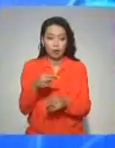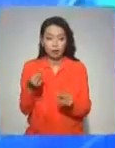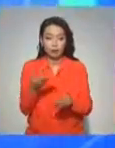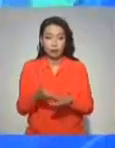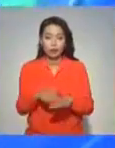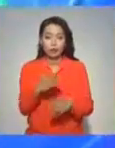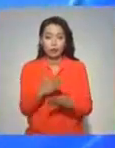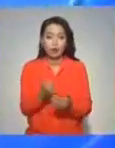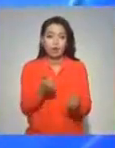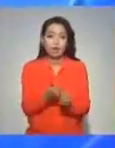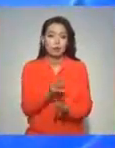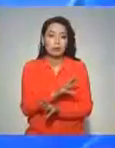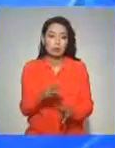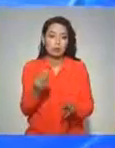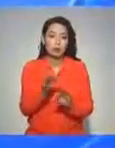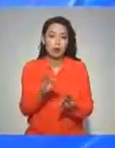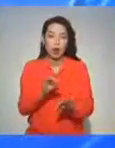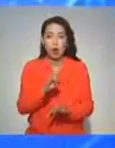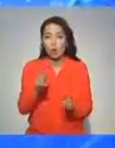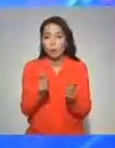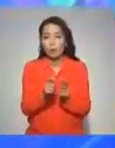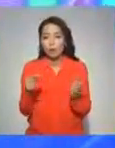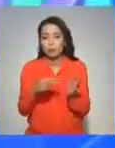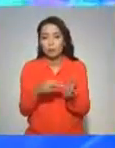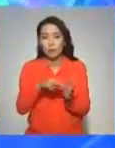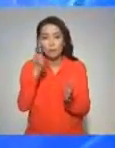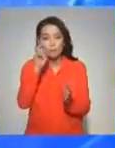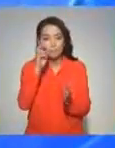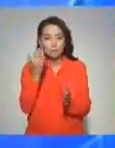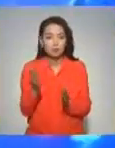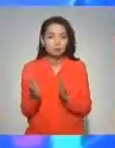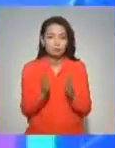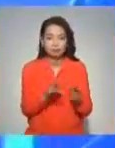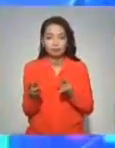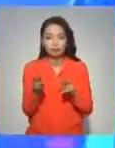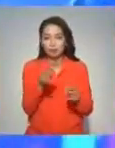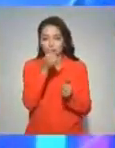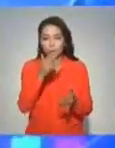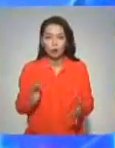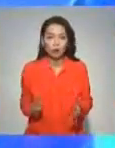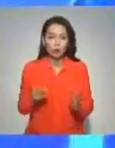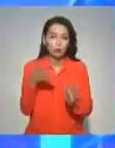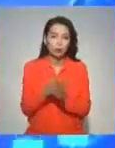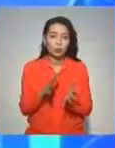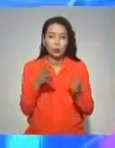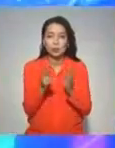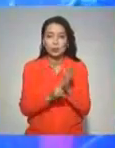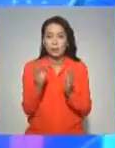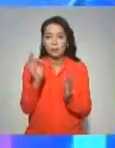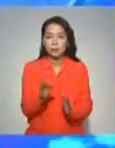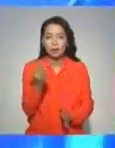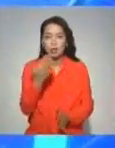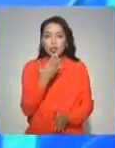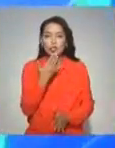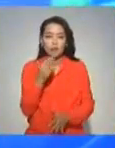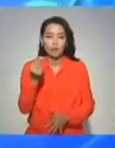Ал вице-министрдің айтуынша, әуе билеттерінің бағасы мемлекеттік реттеуге жатпайды. Компанияның шығынының 80%-ға жуығы шетел валютасында